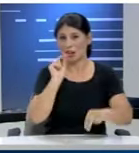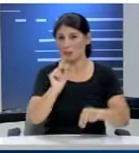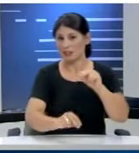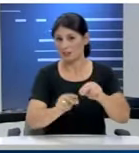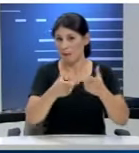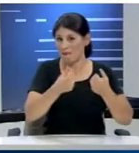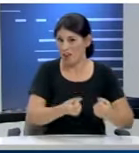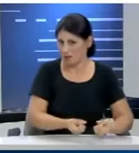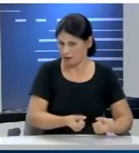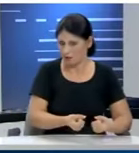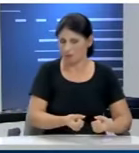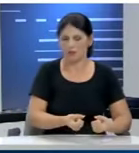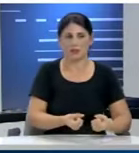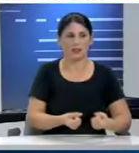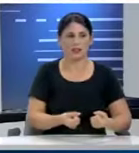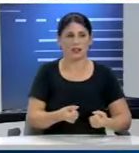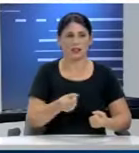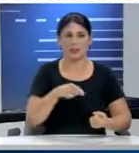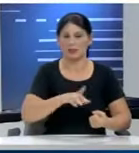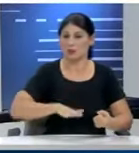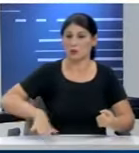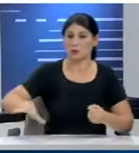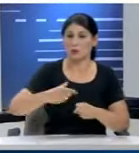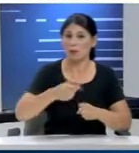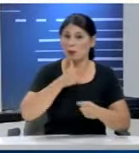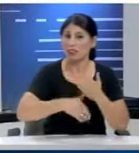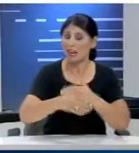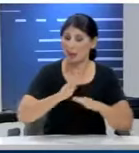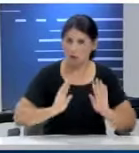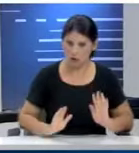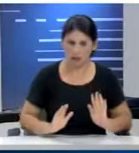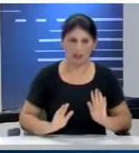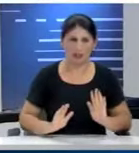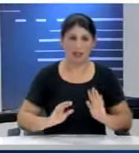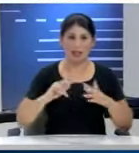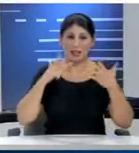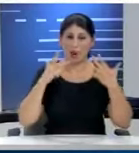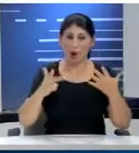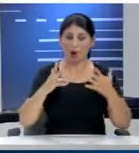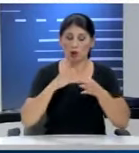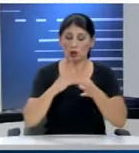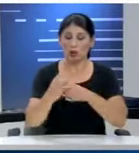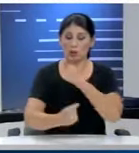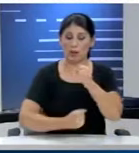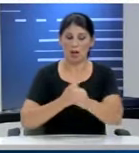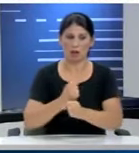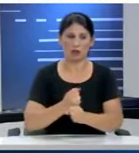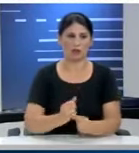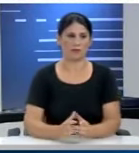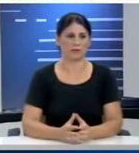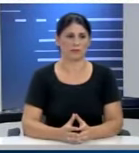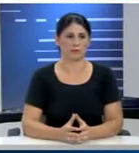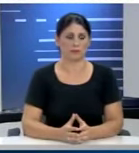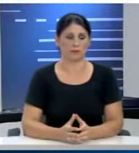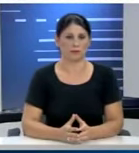ψηφίζετε επιβαρύνσεις σε ένα λαό ο οποίος έχει ταλαιπωρηθεί επί 8 συνεχόμενα χρόνια